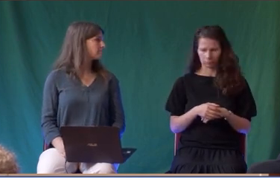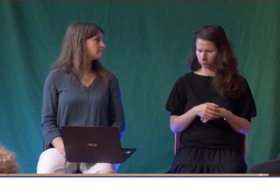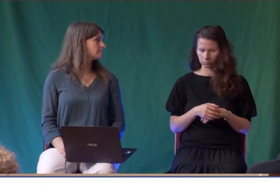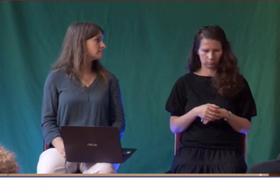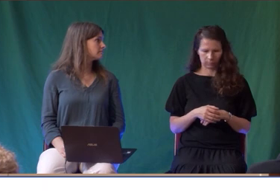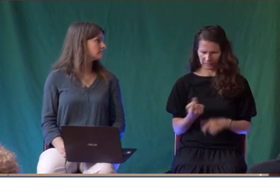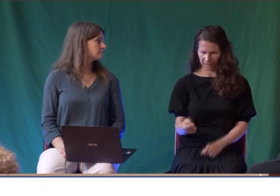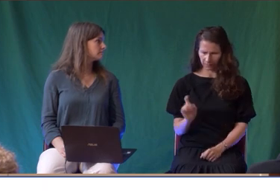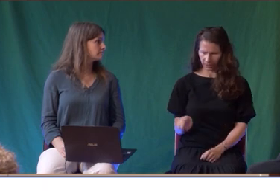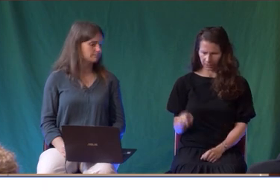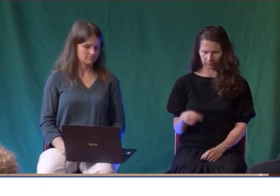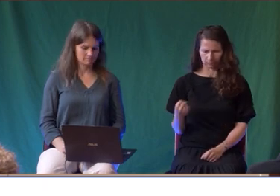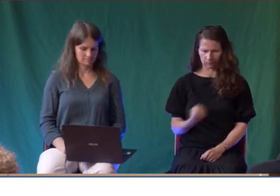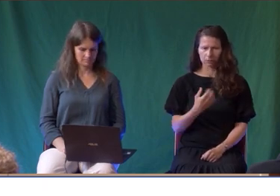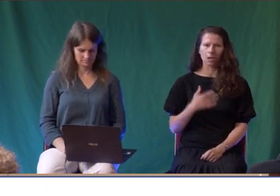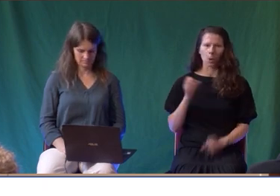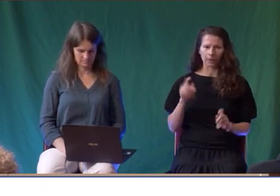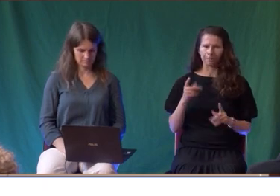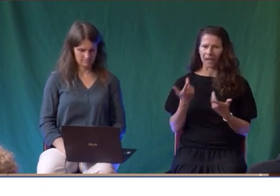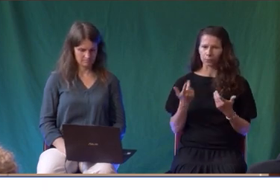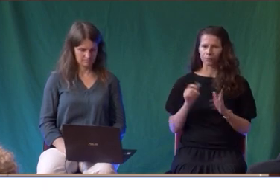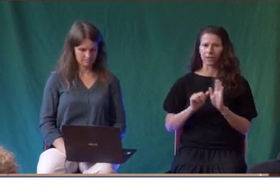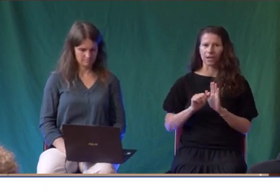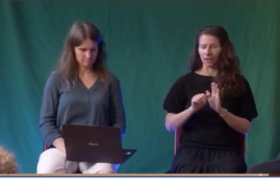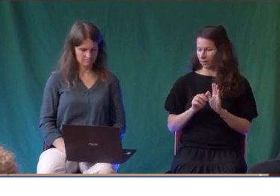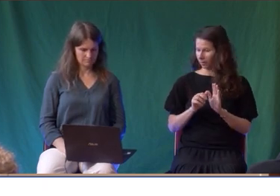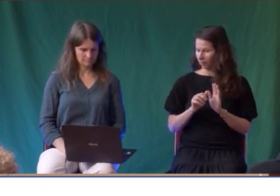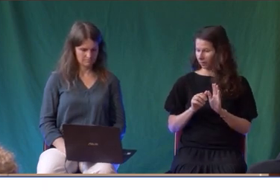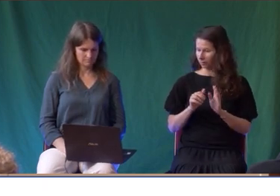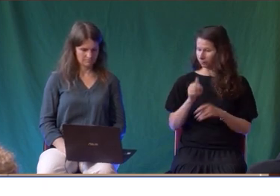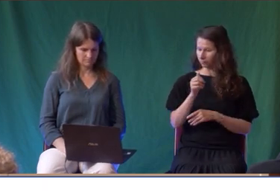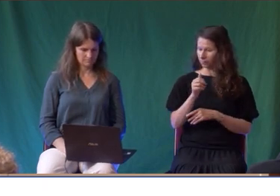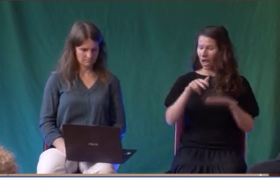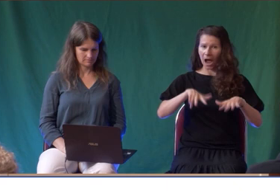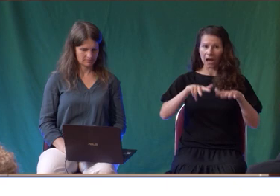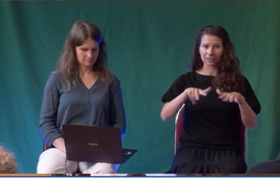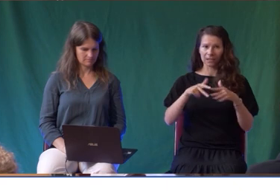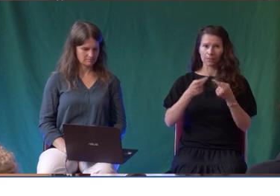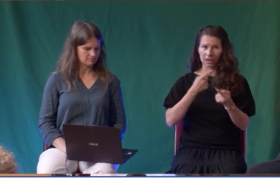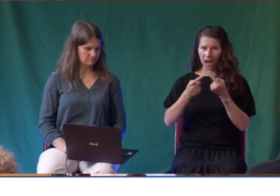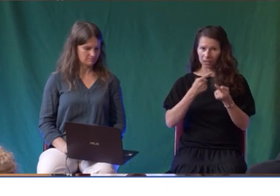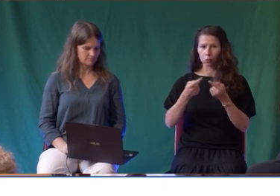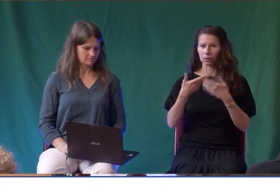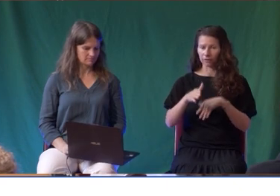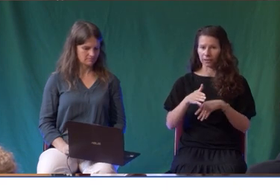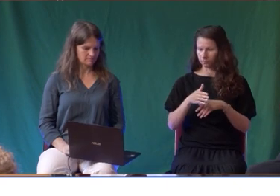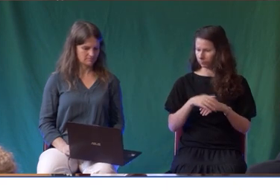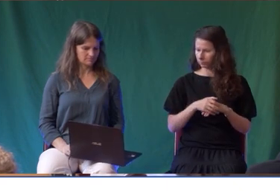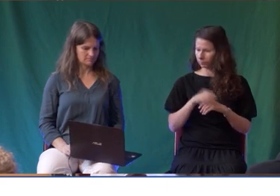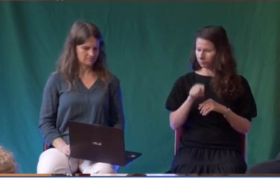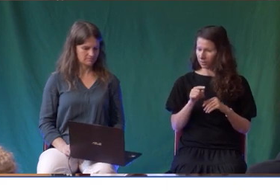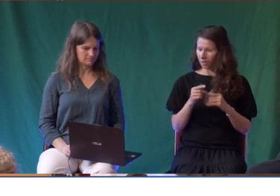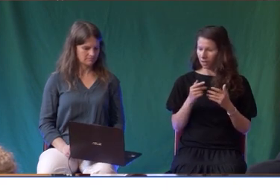Ergebnisse im ersten Jahr wir haben 18 Beratung von Eltern mit Behinderungen durchgeführt daraus resultierten acht mit sehr